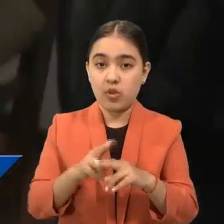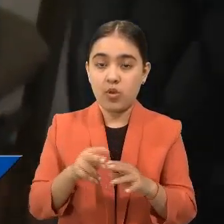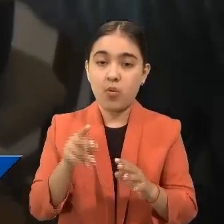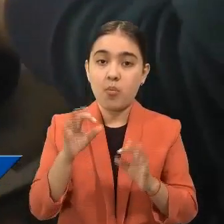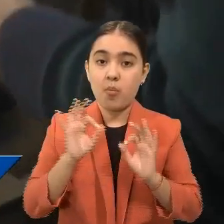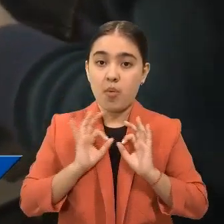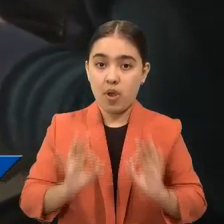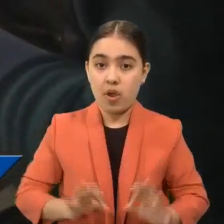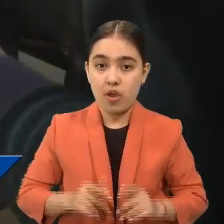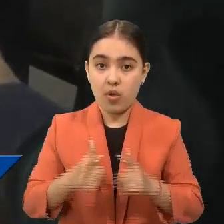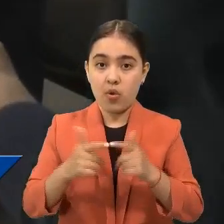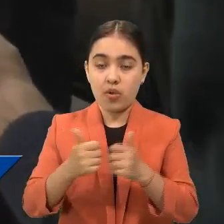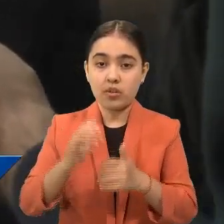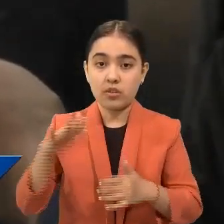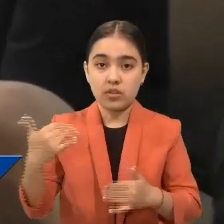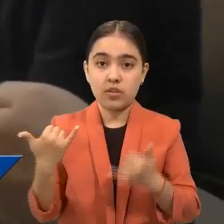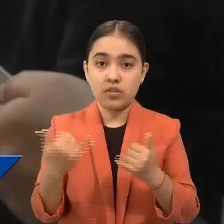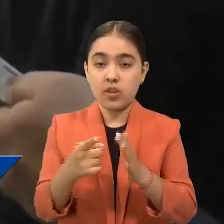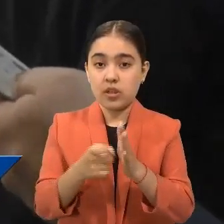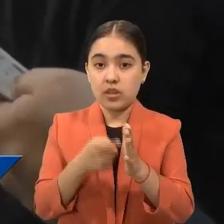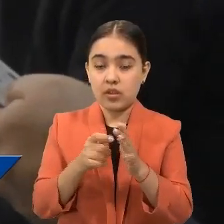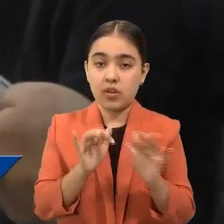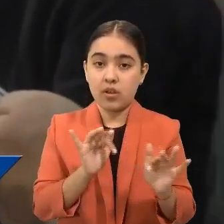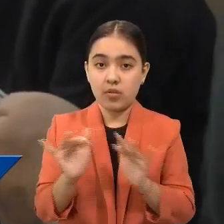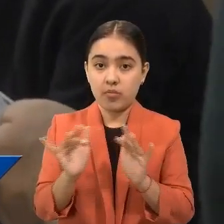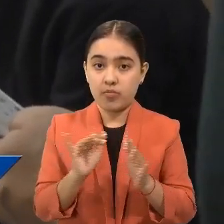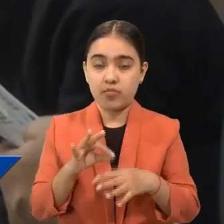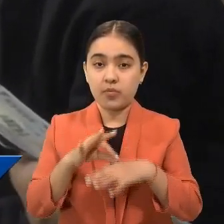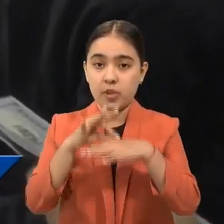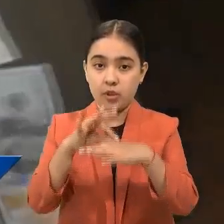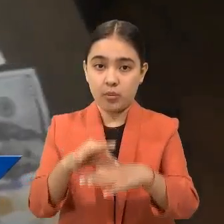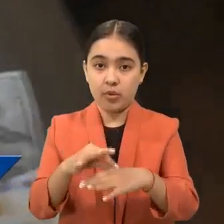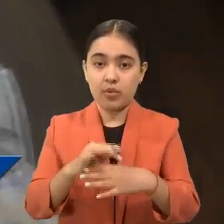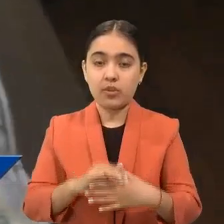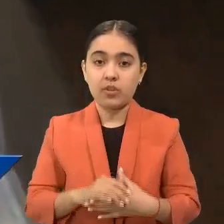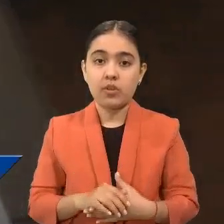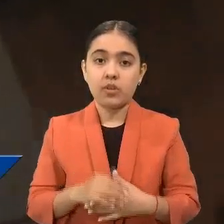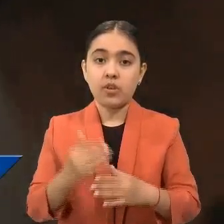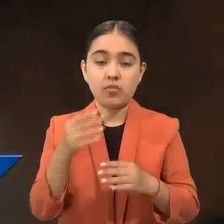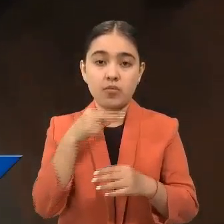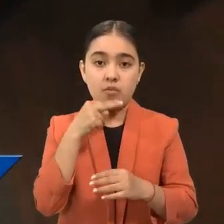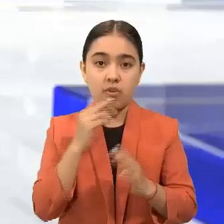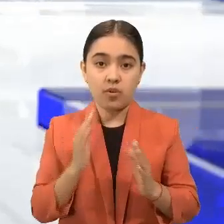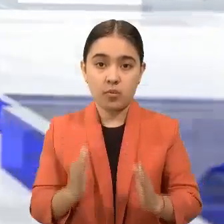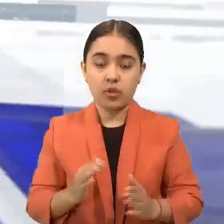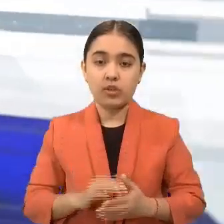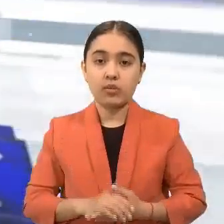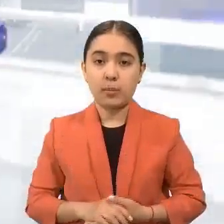prokuratura organlari tomonidan dastlabki tergov harakatlari olib borilmoqda. Ogoh bo'ling.